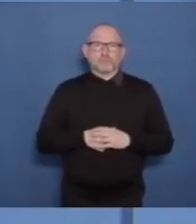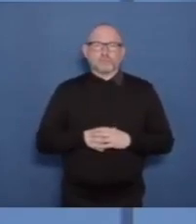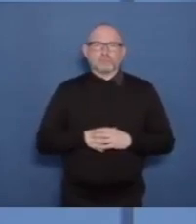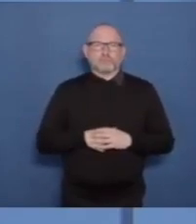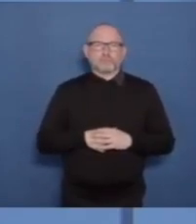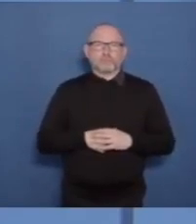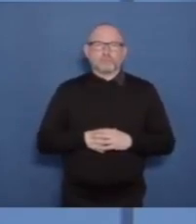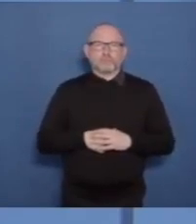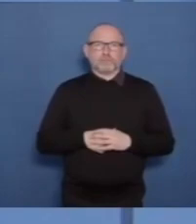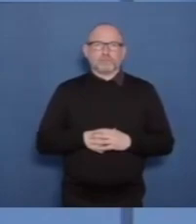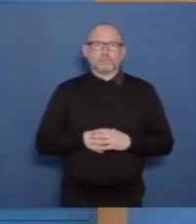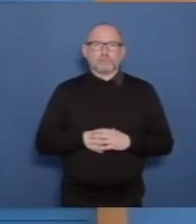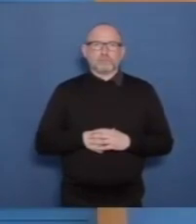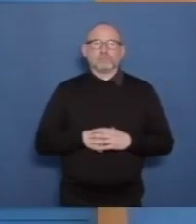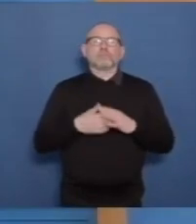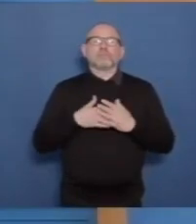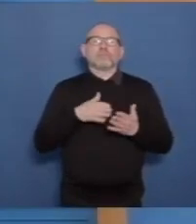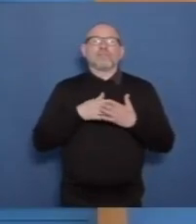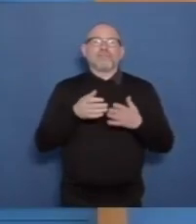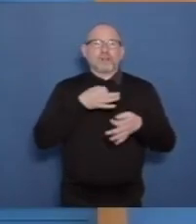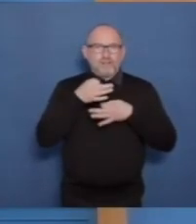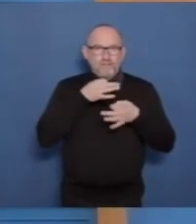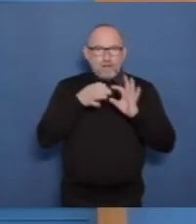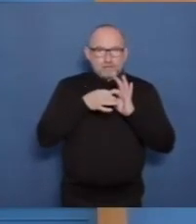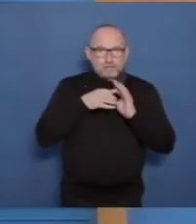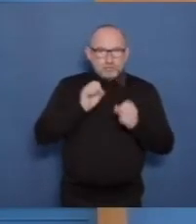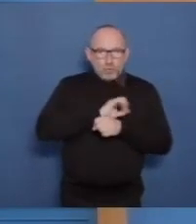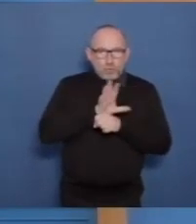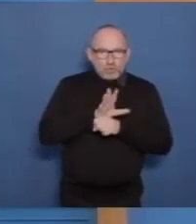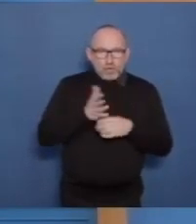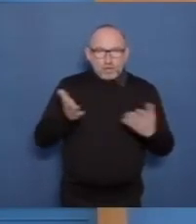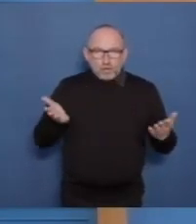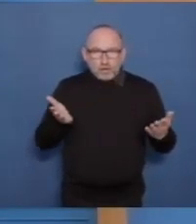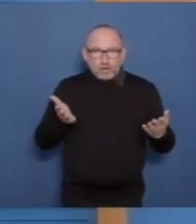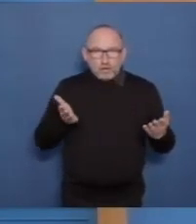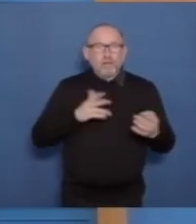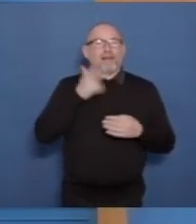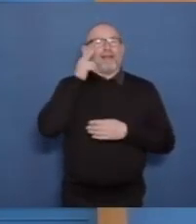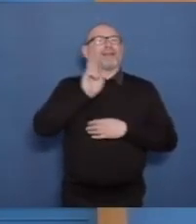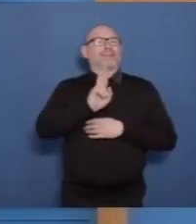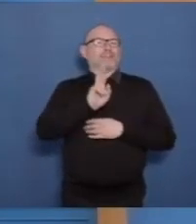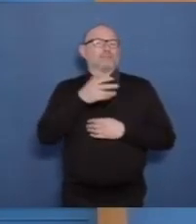Dann weitere Fragen zum Thema Corona. Herr Rinke.